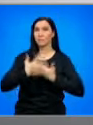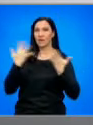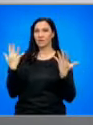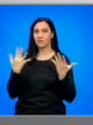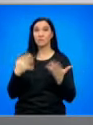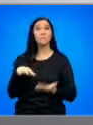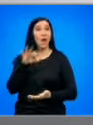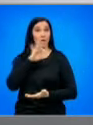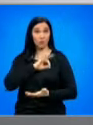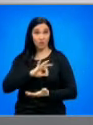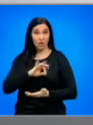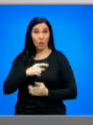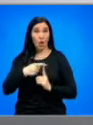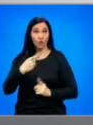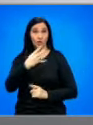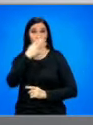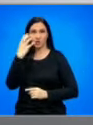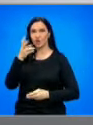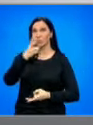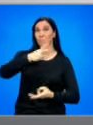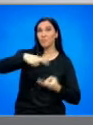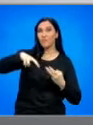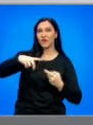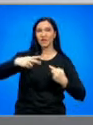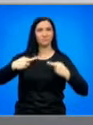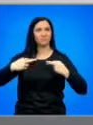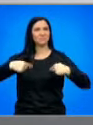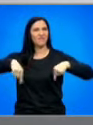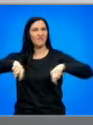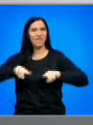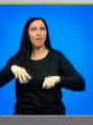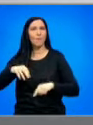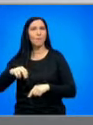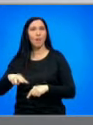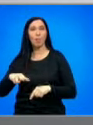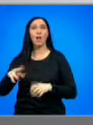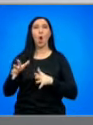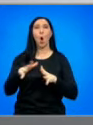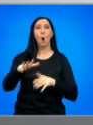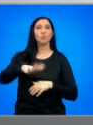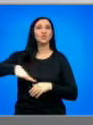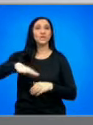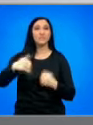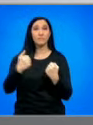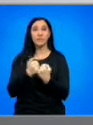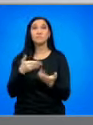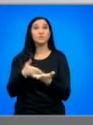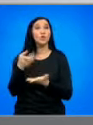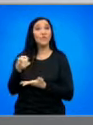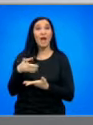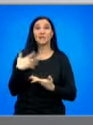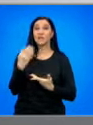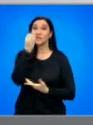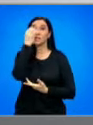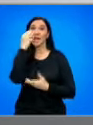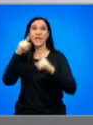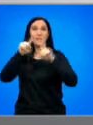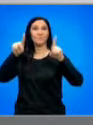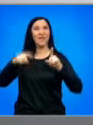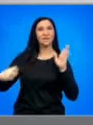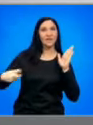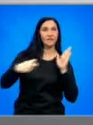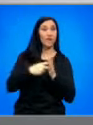празниците. Резултатът е от 400 проверки в заведения, молове, на обществени места. За това изискват ли се зелени сертификати, носят ли